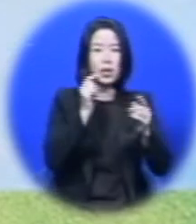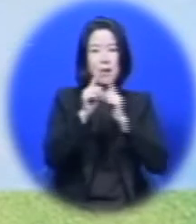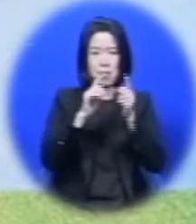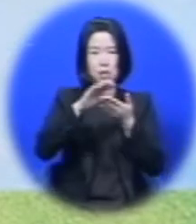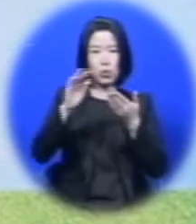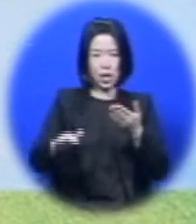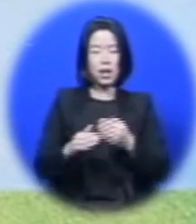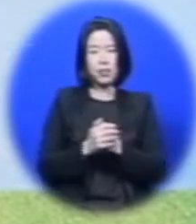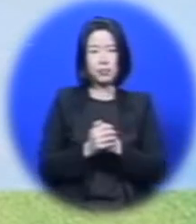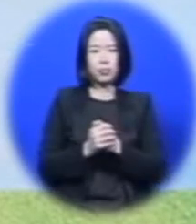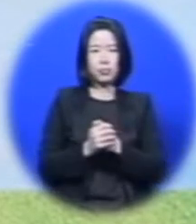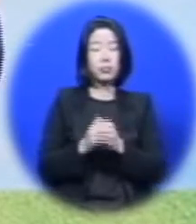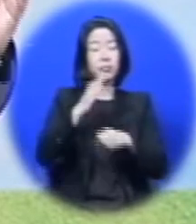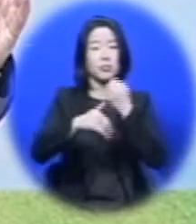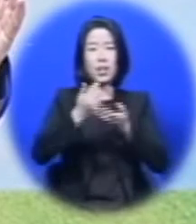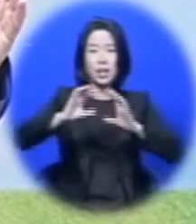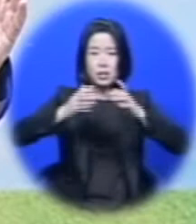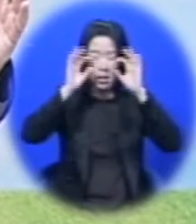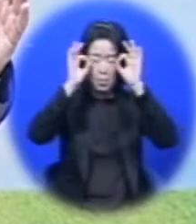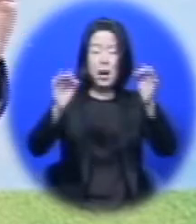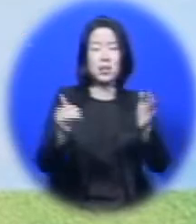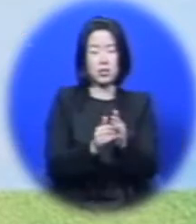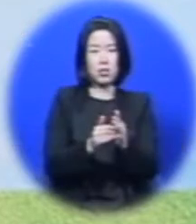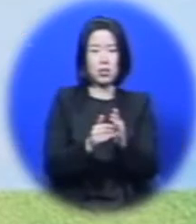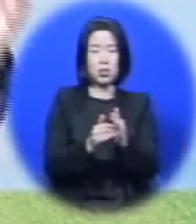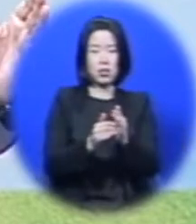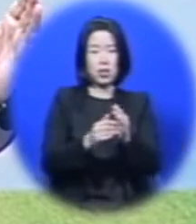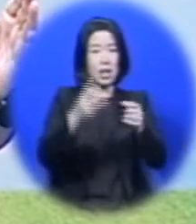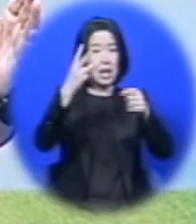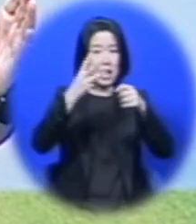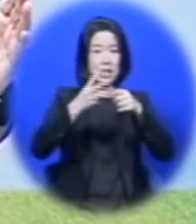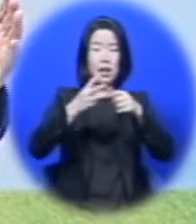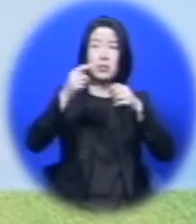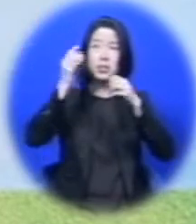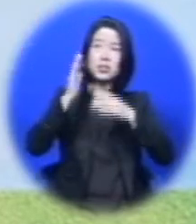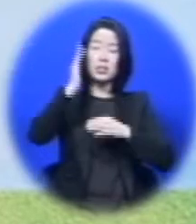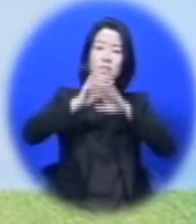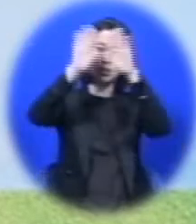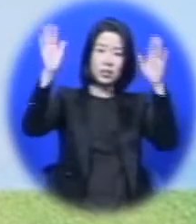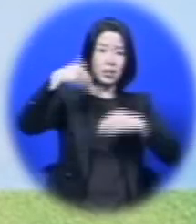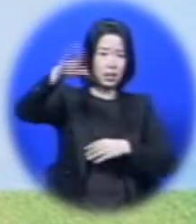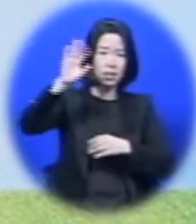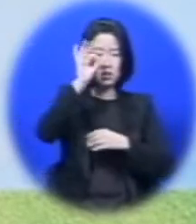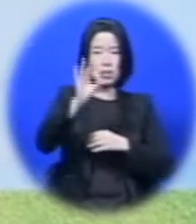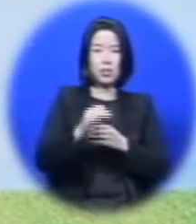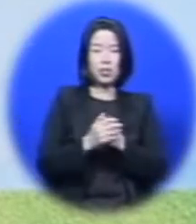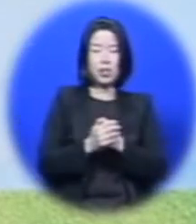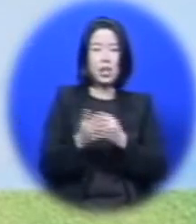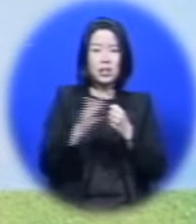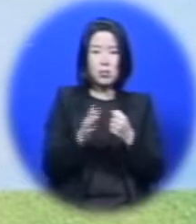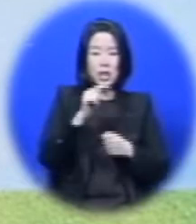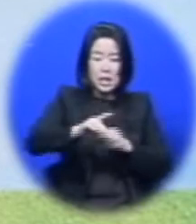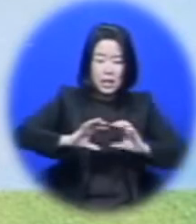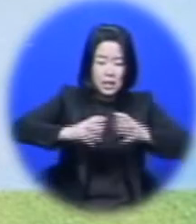말이로다. 하나님의 나라를 보았어요. 3층천에 올라가 보았습니다. 그러고 나니까 이 세상에서